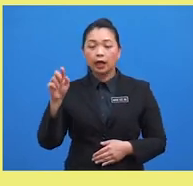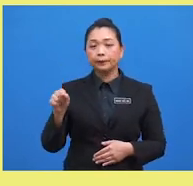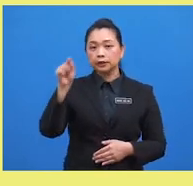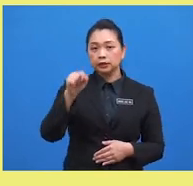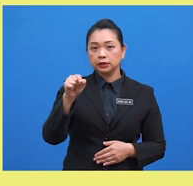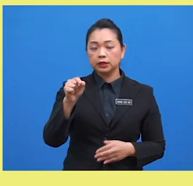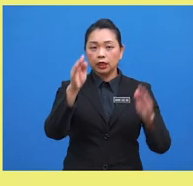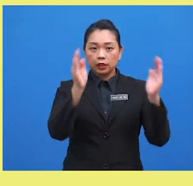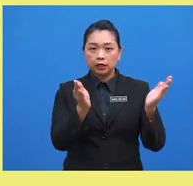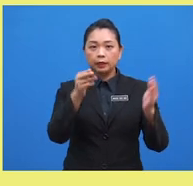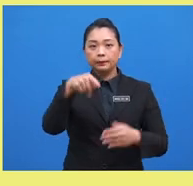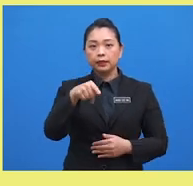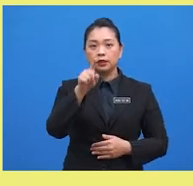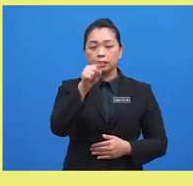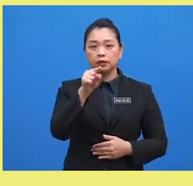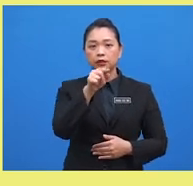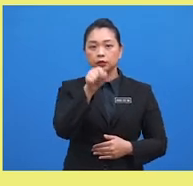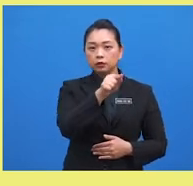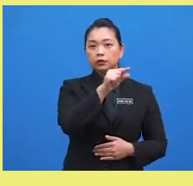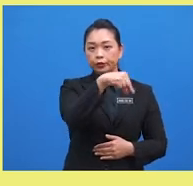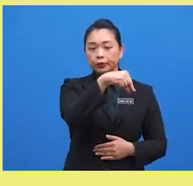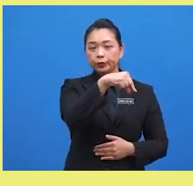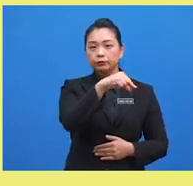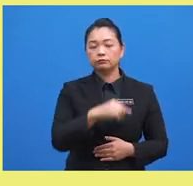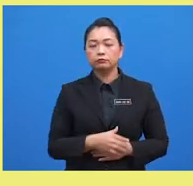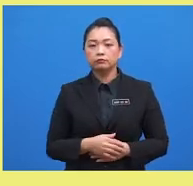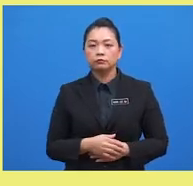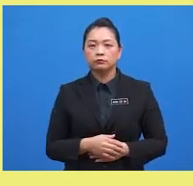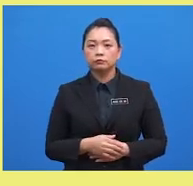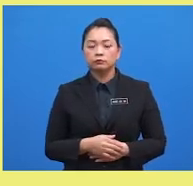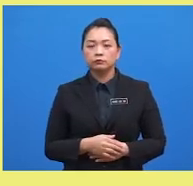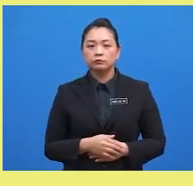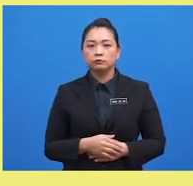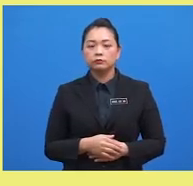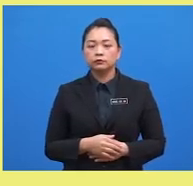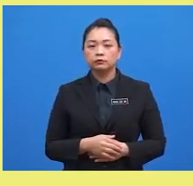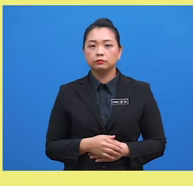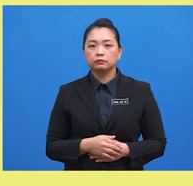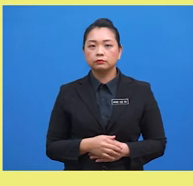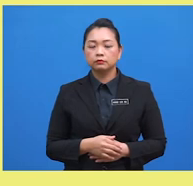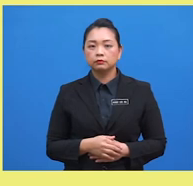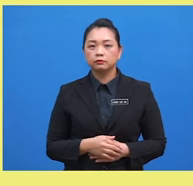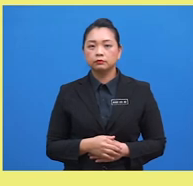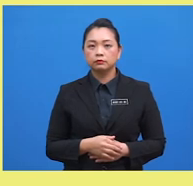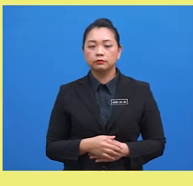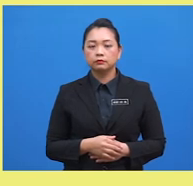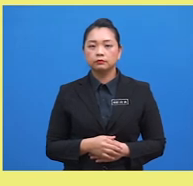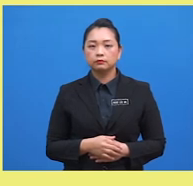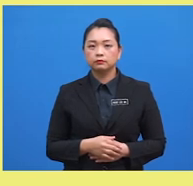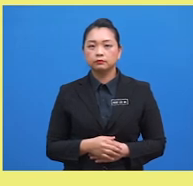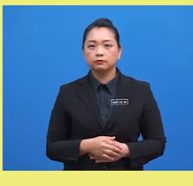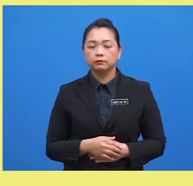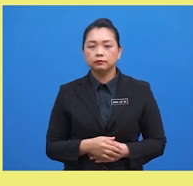P kesatuan Q. Maksudnya, 4, 5, 6 persilangan